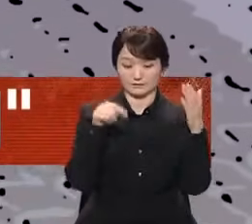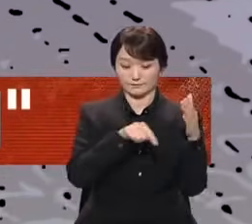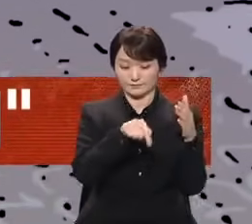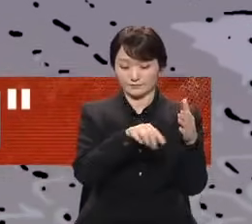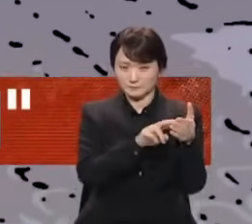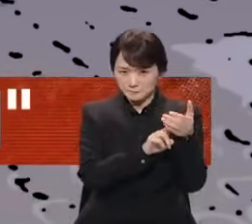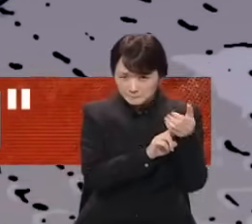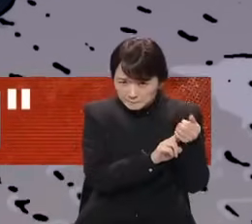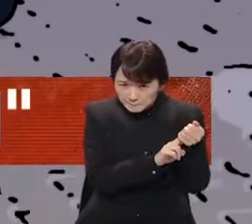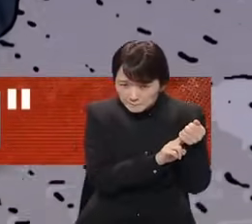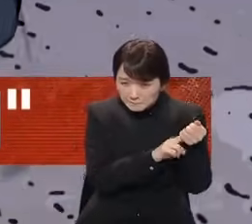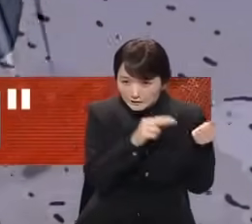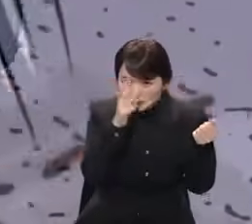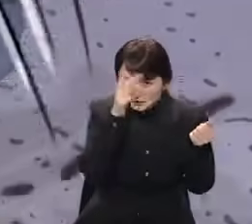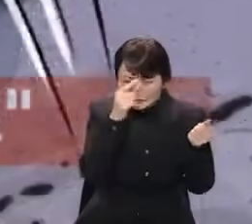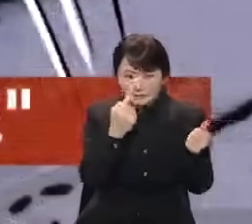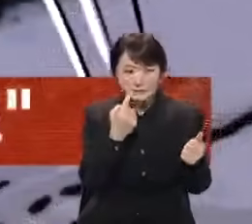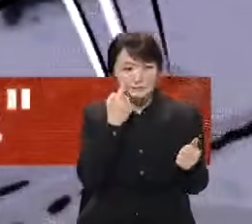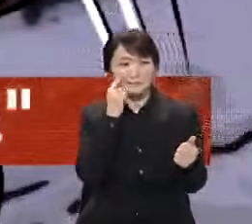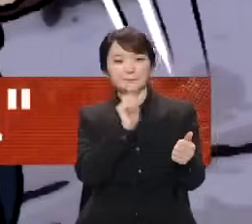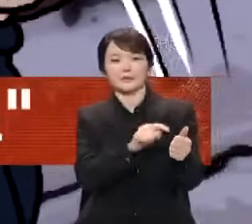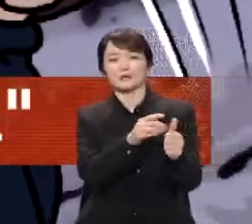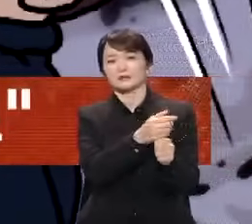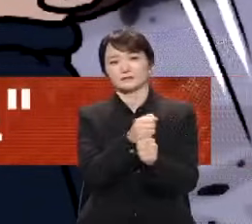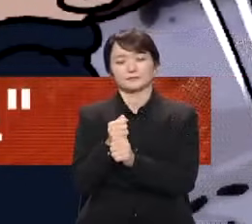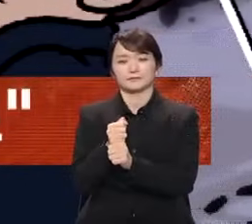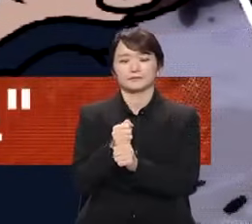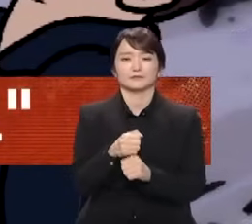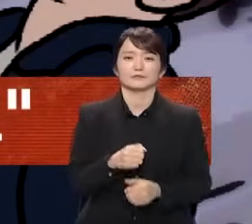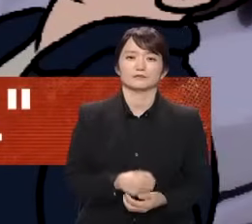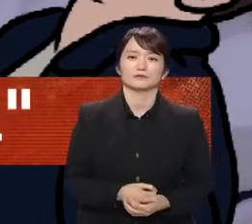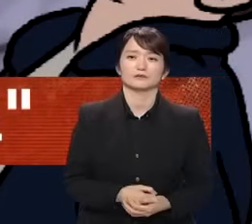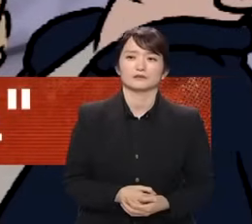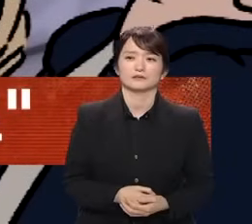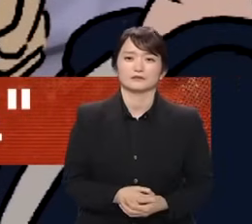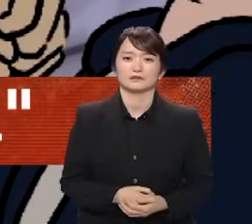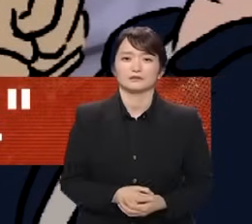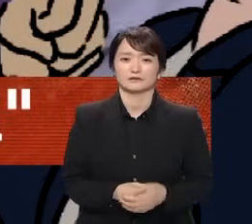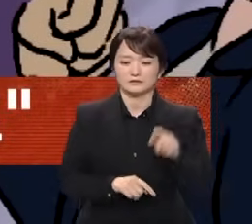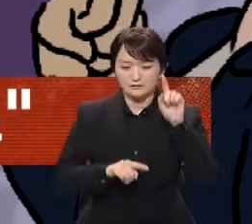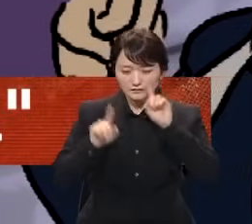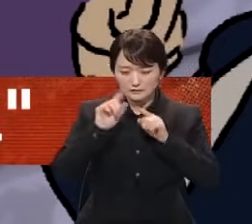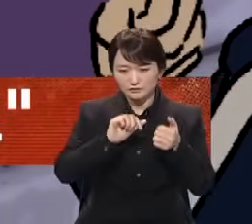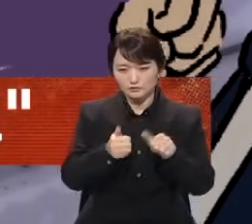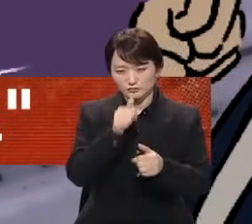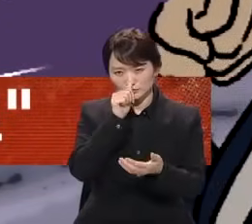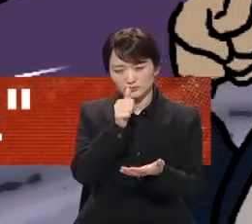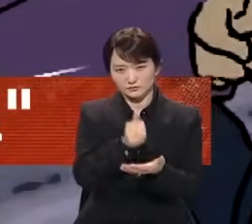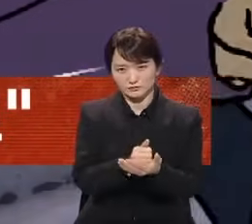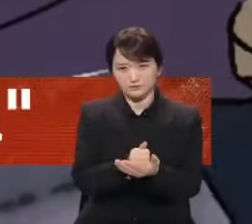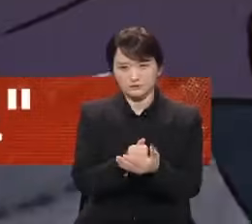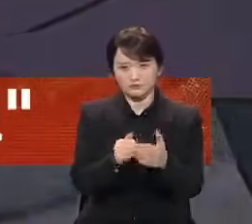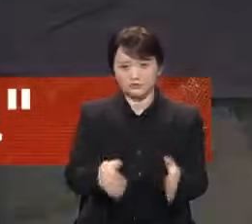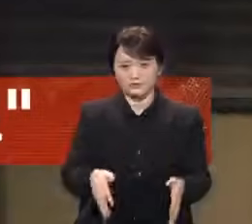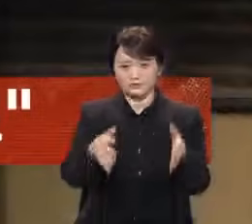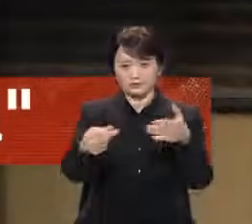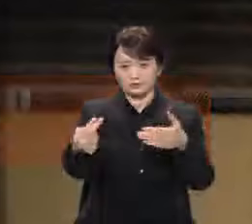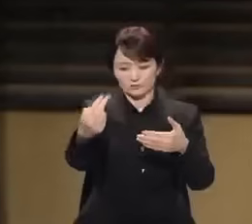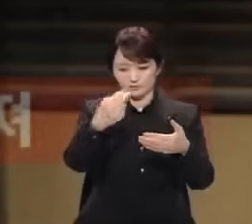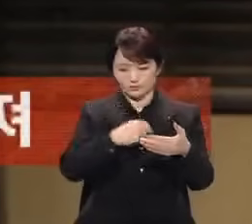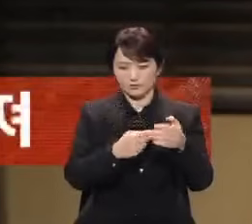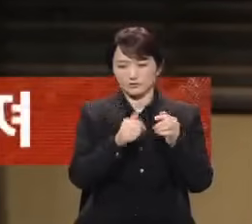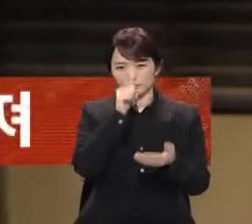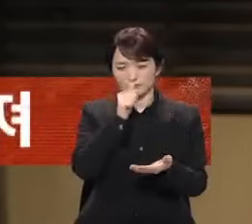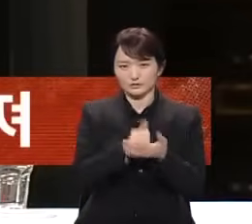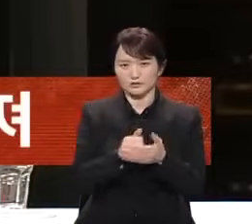숨어 있다가 나중에 경찰한테 발각이 돼서 체포가 됐다라고 하고 이 상해치사하고 건조물 침입죄로 재판에 넘겨졌다고 합니다.